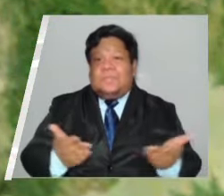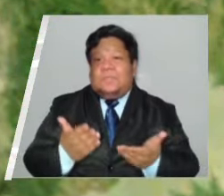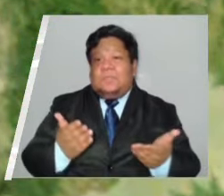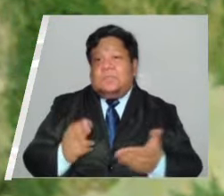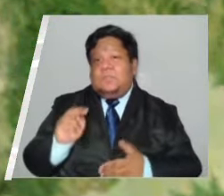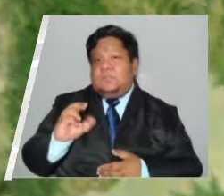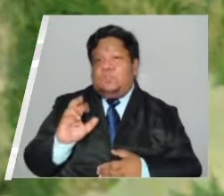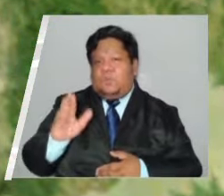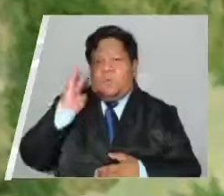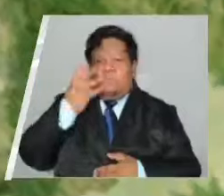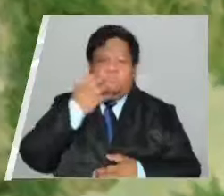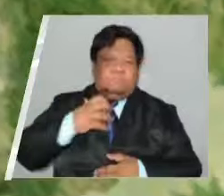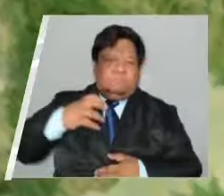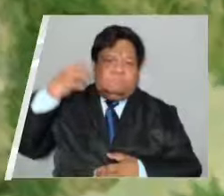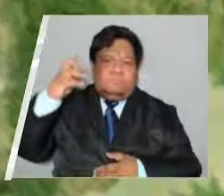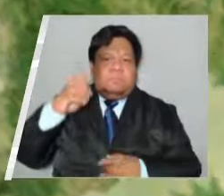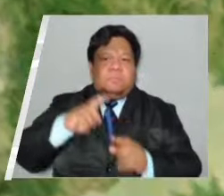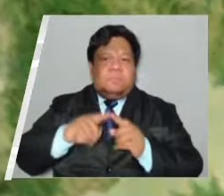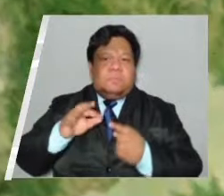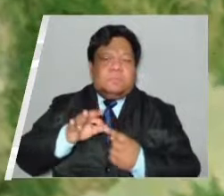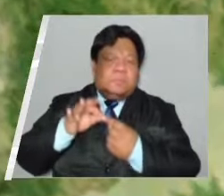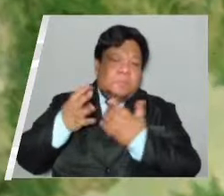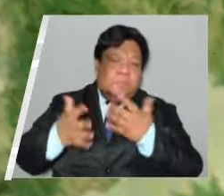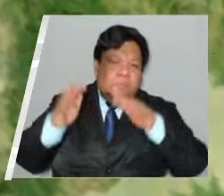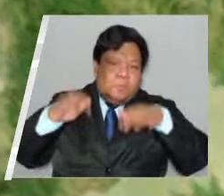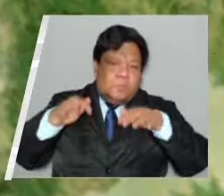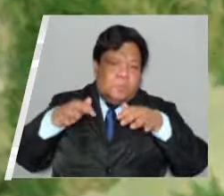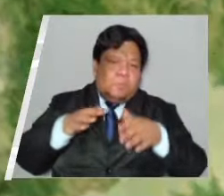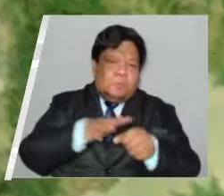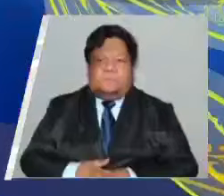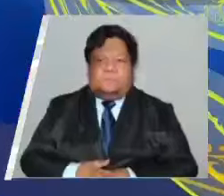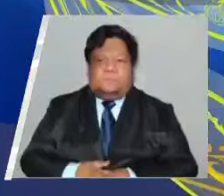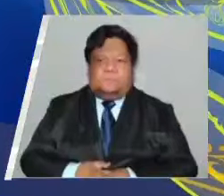Manila maliban lang sa tsansa ng localized thunderstorms.